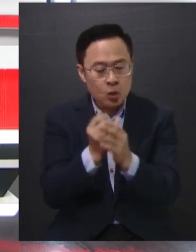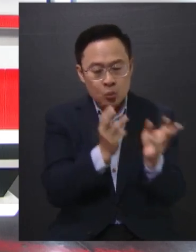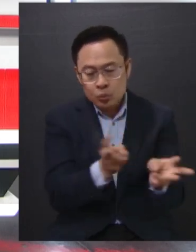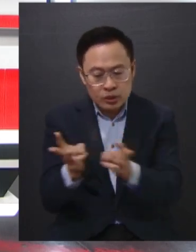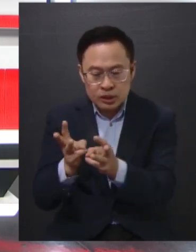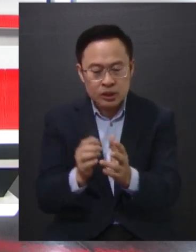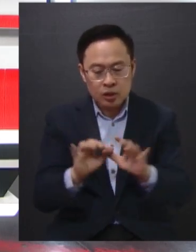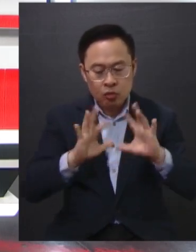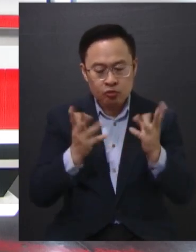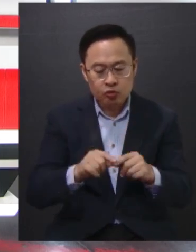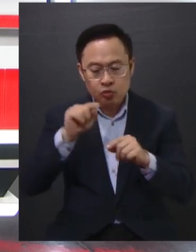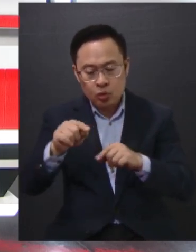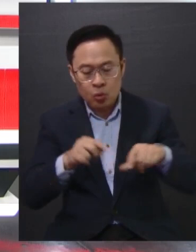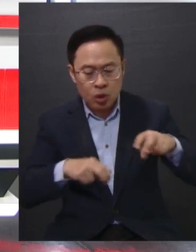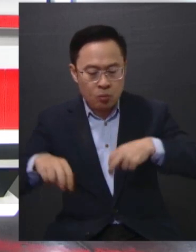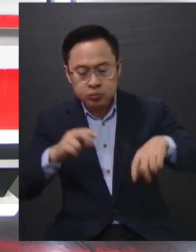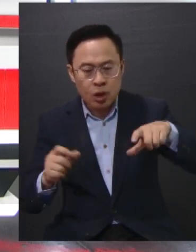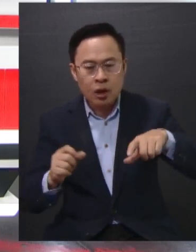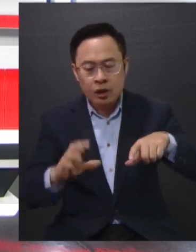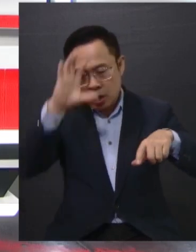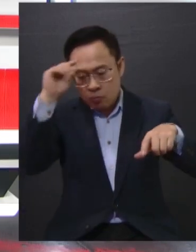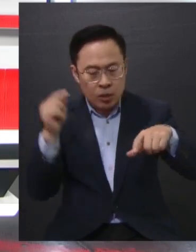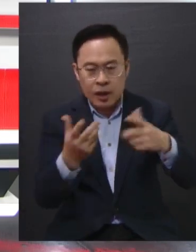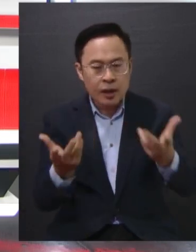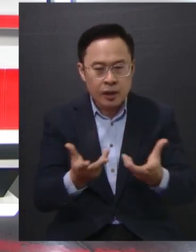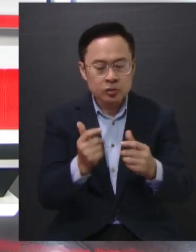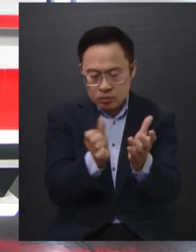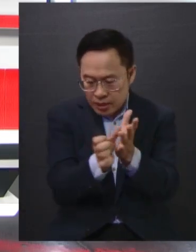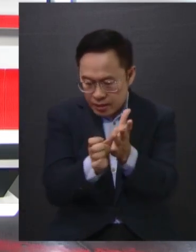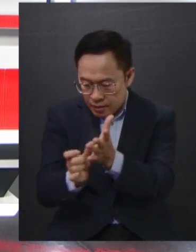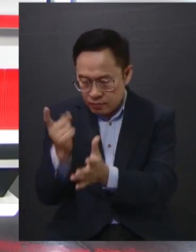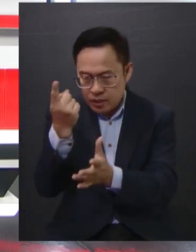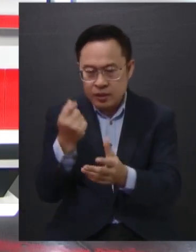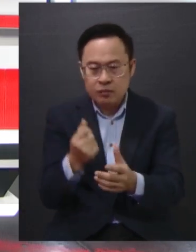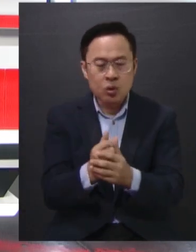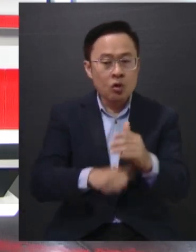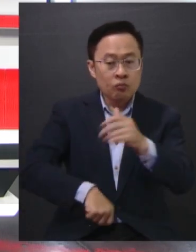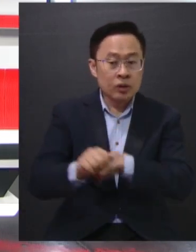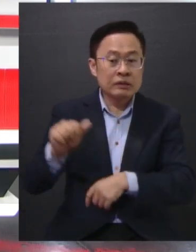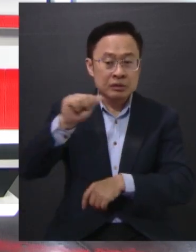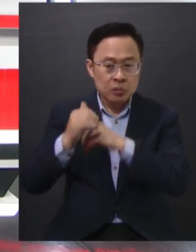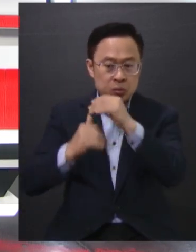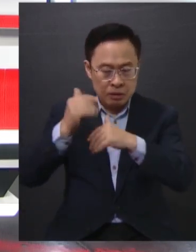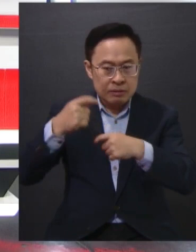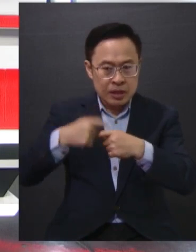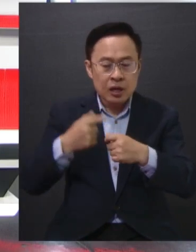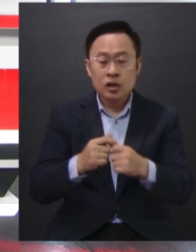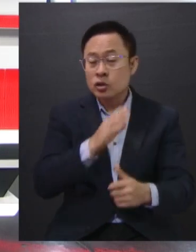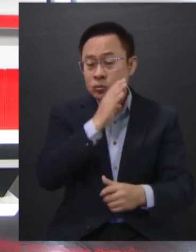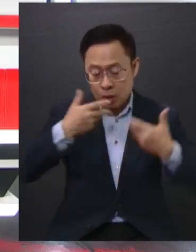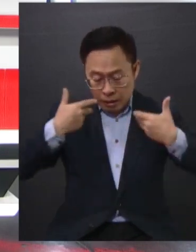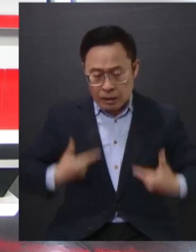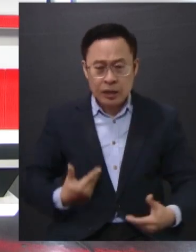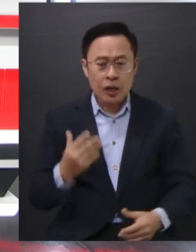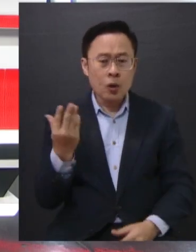อลคือเดี๋ยวนี้ฟุตบอลมันก็มีการเปลี่ยนแปลงไปเยอะเหมือนกันนะคะยิ่งไปเล่นในระดับเอเชียเนี่ยบางทีเรื่องของสรีระร่างกายนี่ก็เ